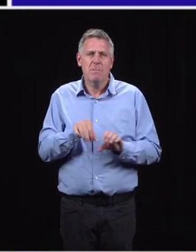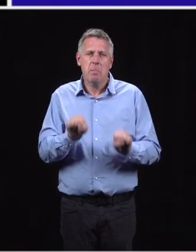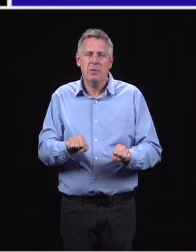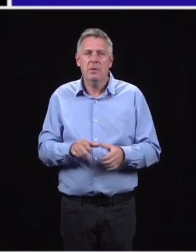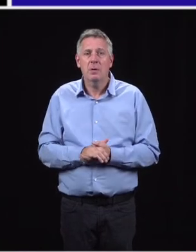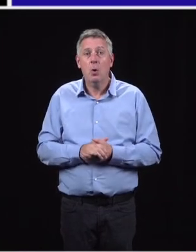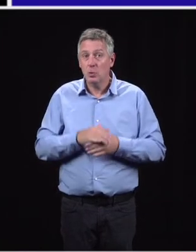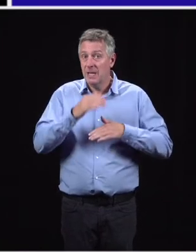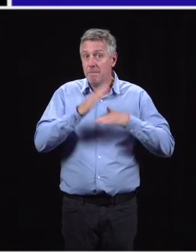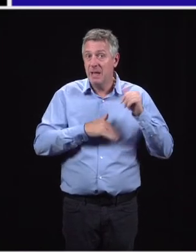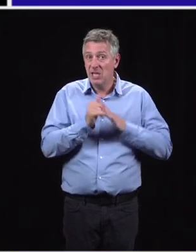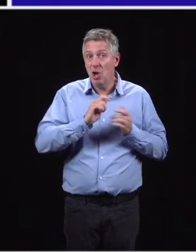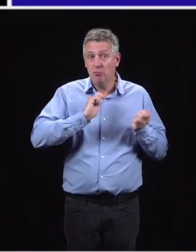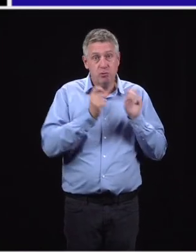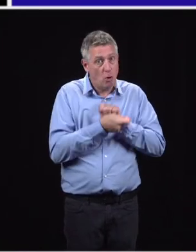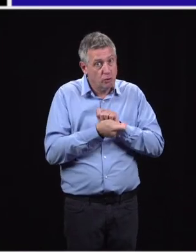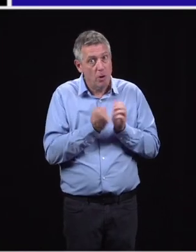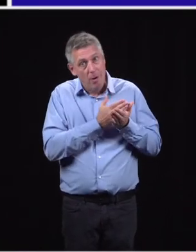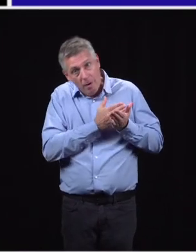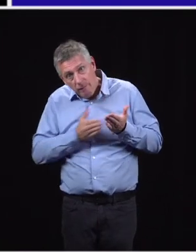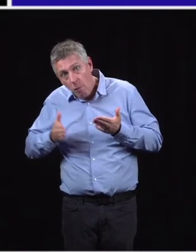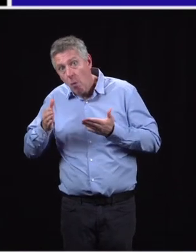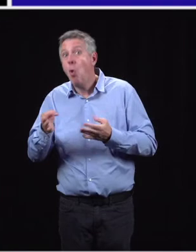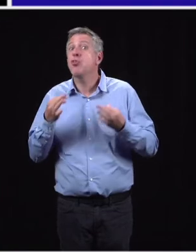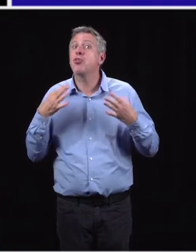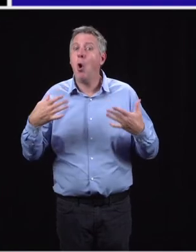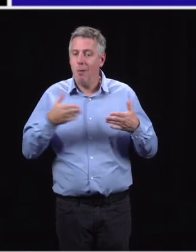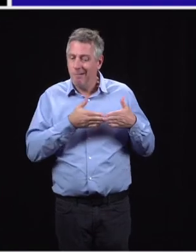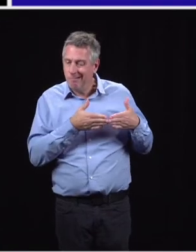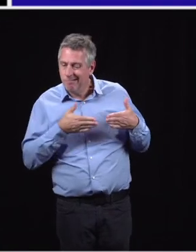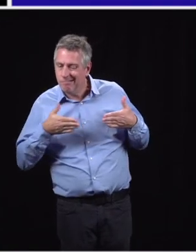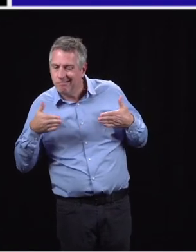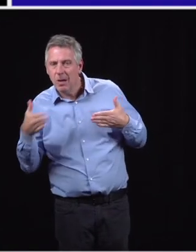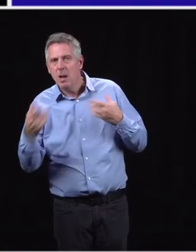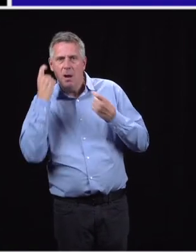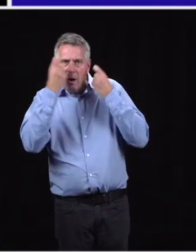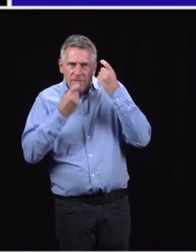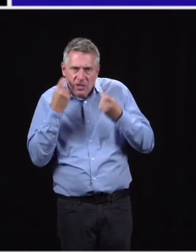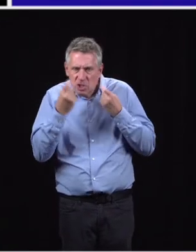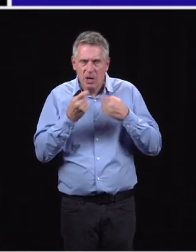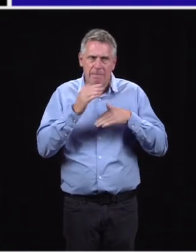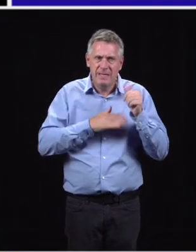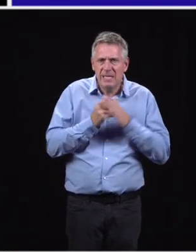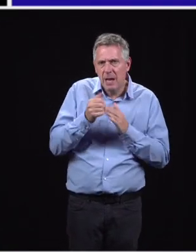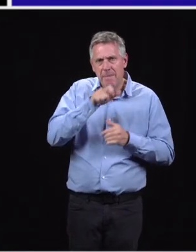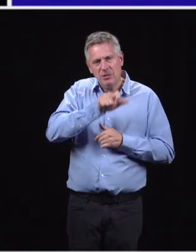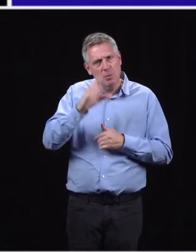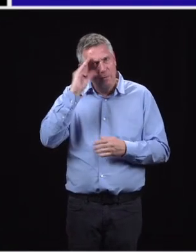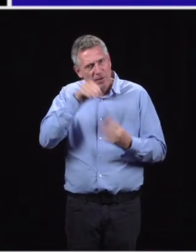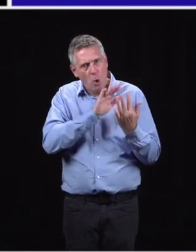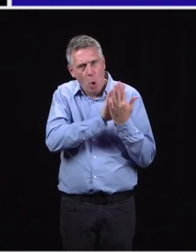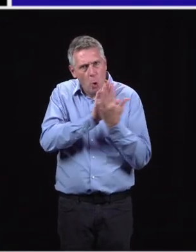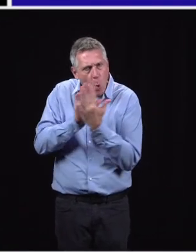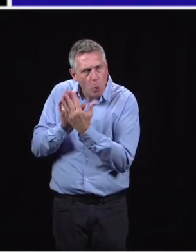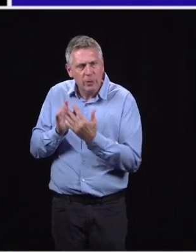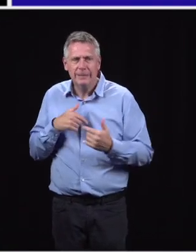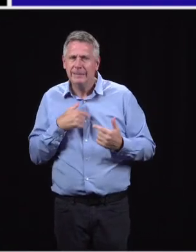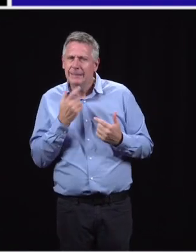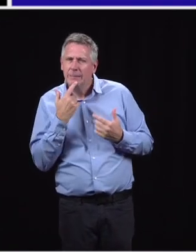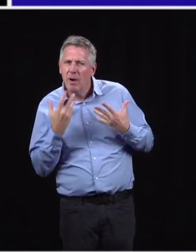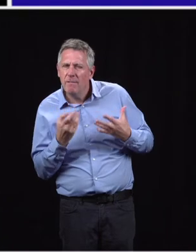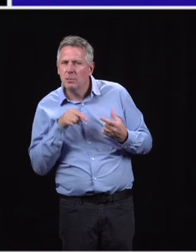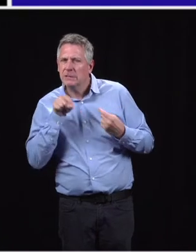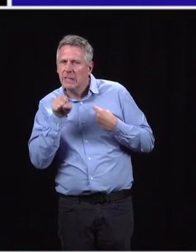alors la reconversion peut prendre du temps il faut bien réfléchir son projet vous réfléchir au métier rencontrer des professionnels et après faire des formations qui sont certaines fois